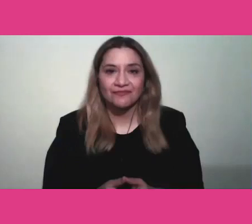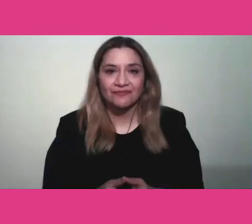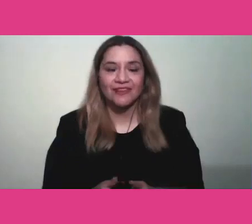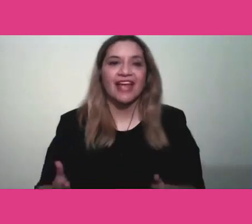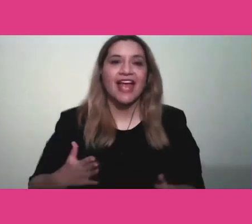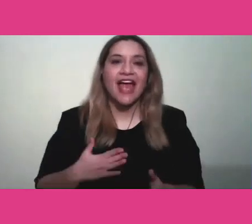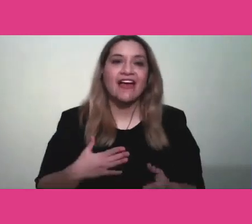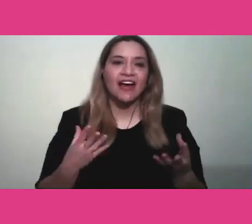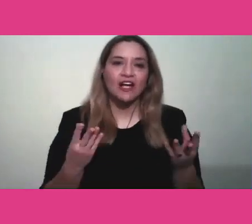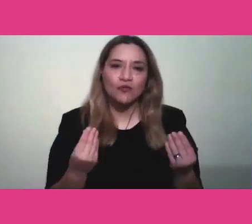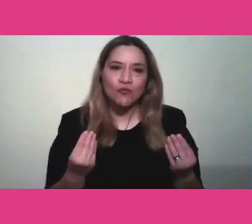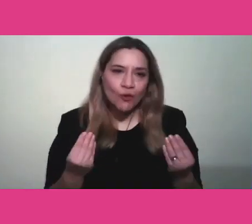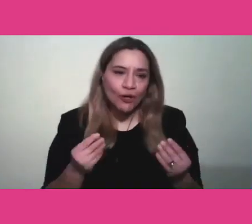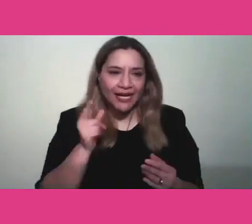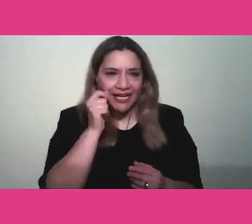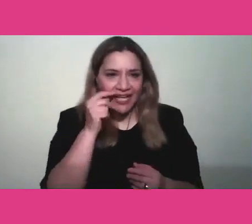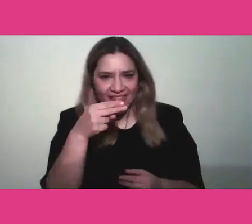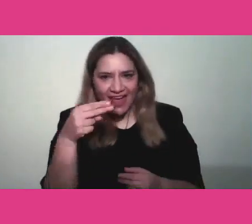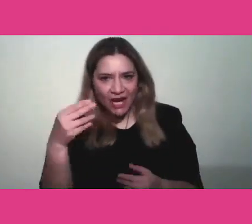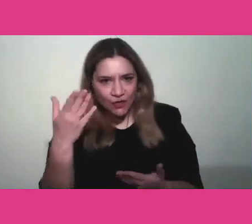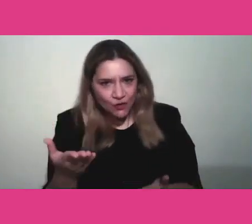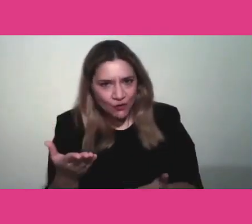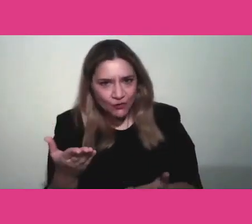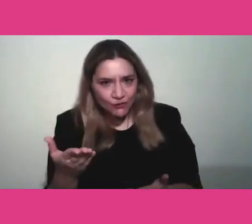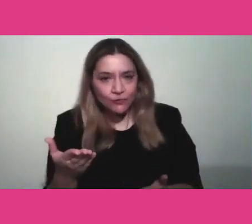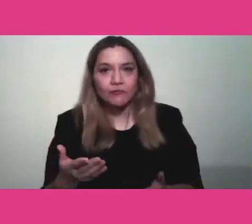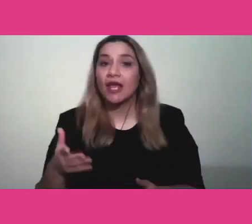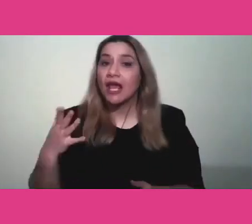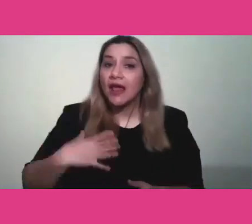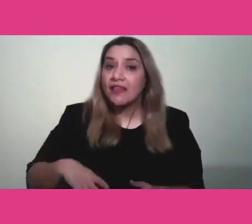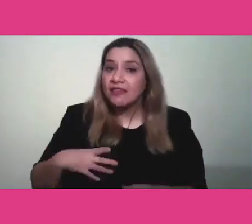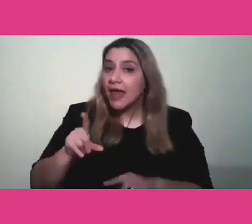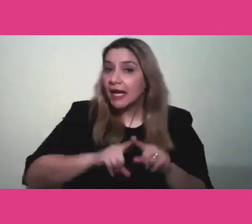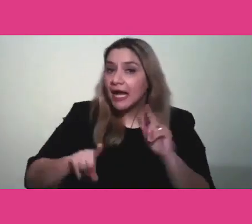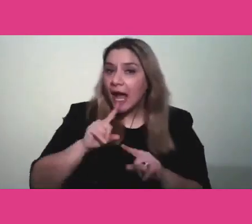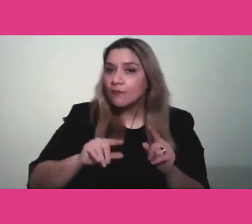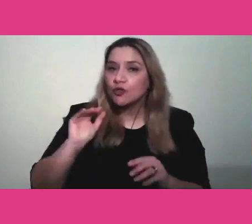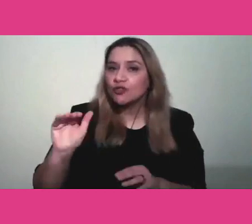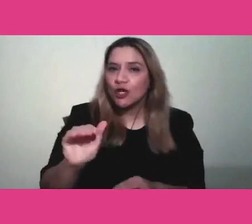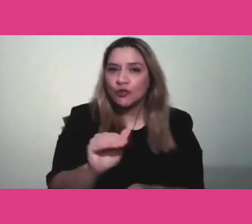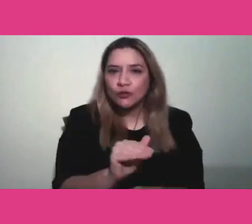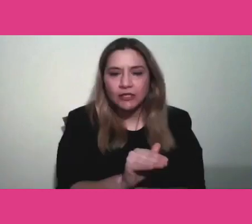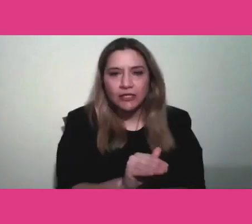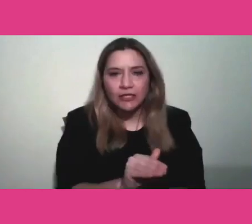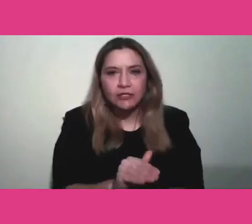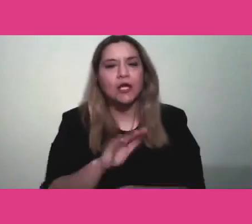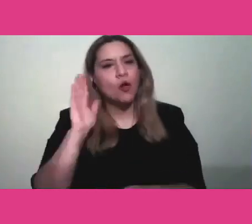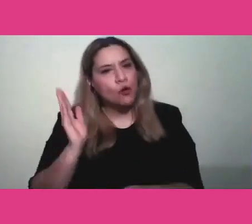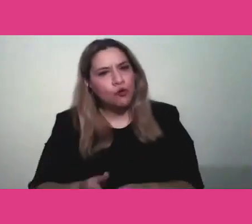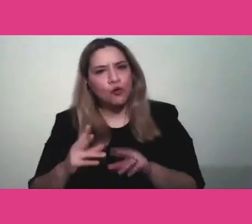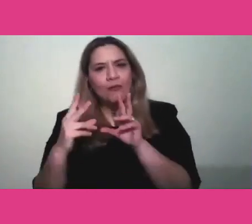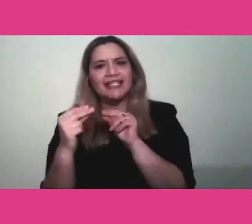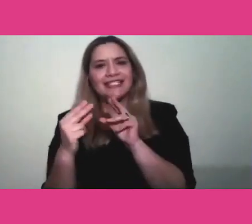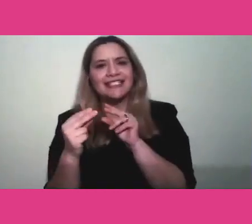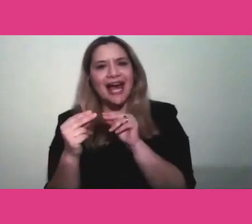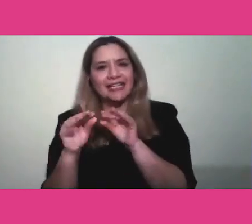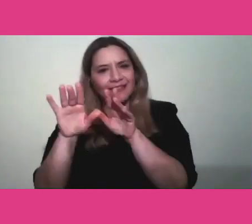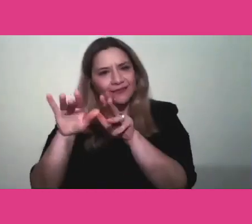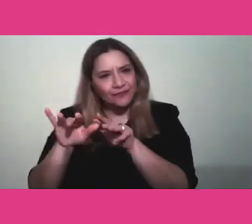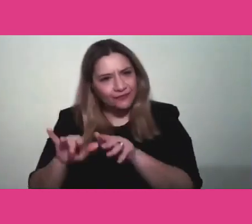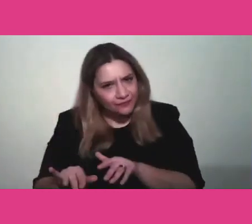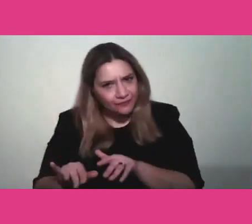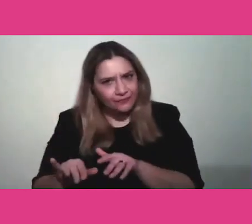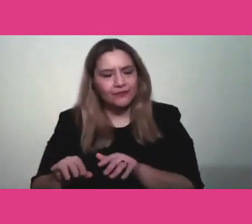Ευχαριστούμε πάρα πολύ, Θάνο μου. Δεν ξέρω αν κάποιος άλλος θέλει να ρωτήσει κάτι. Νομίζω μπορούμε να το γράψουμε στο chat όποια ερώτηση έχουμε